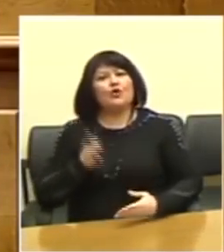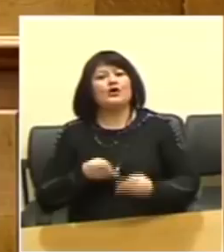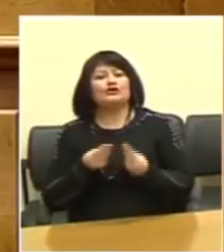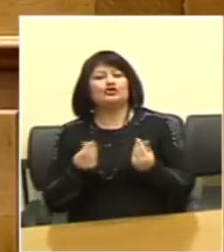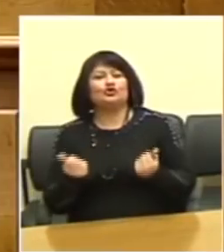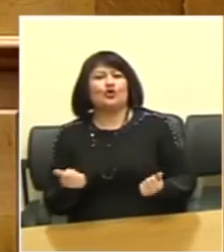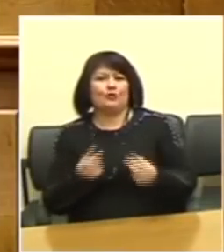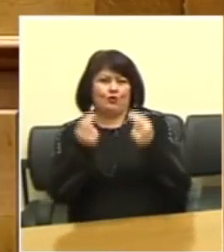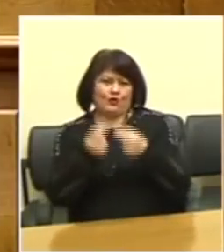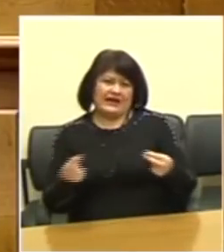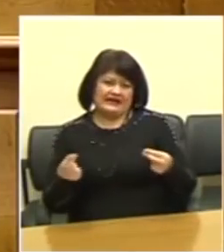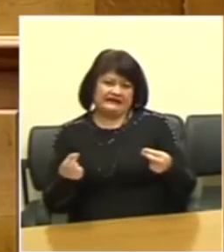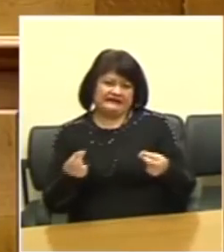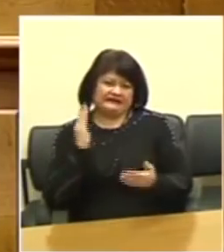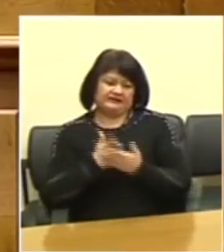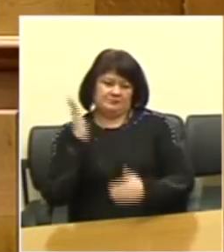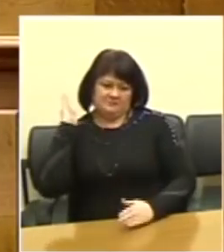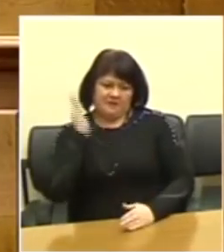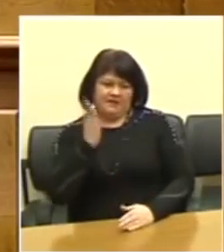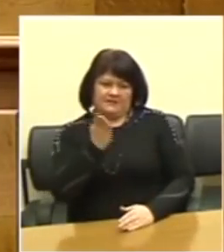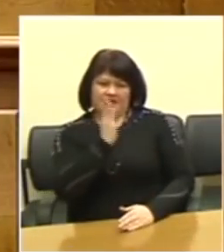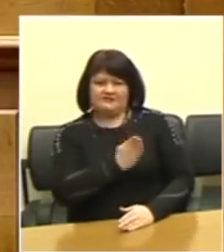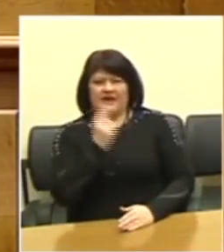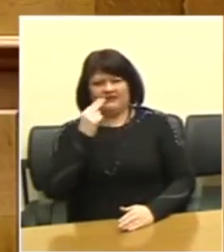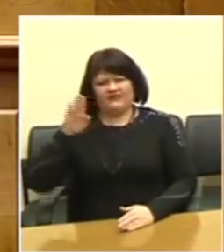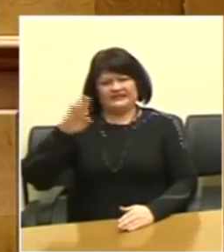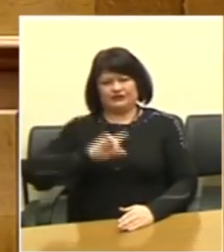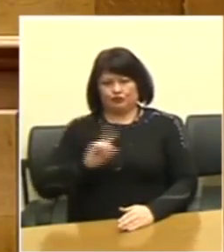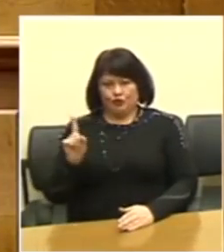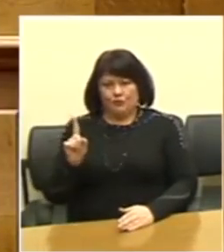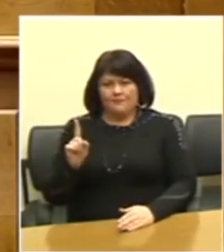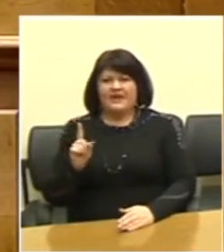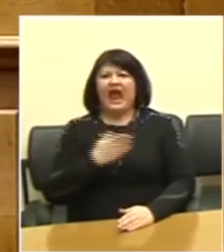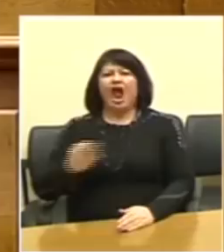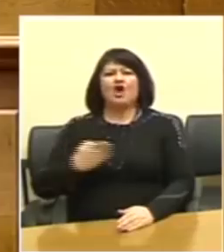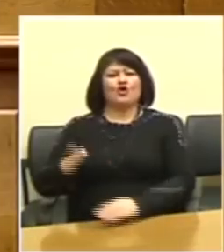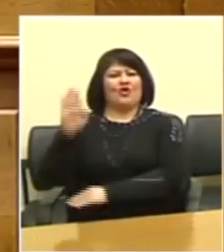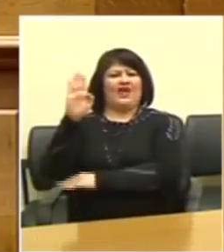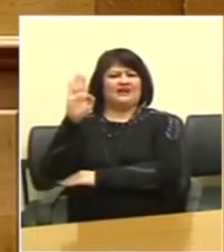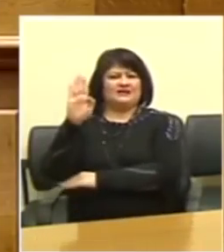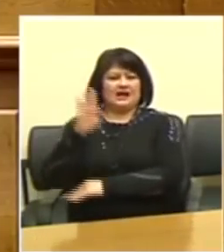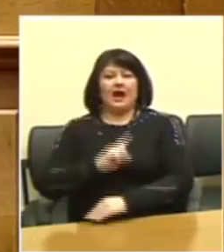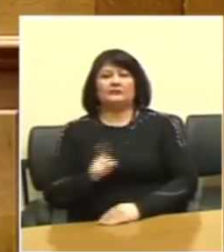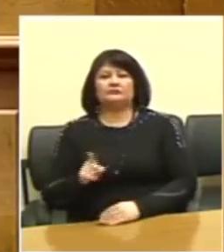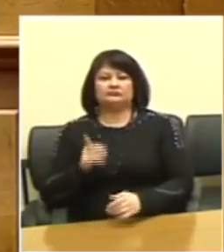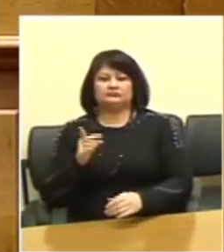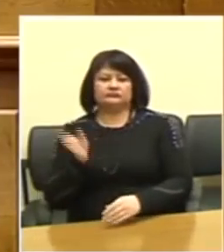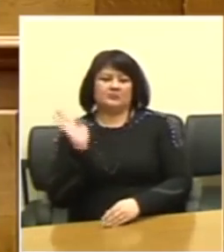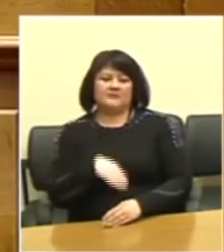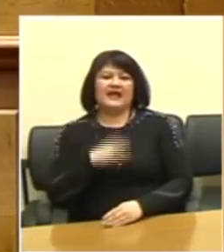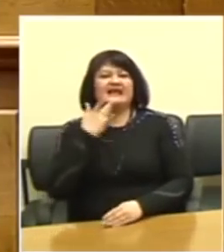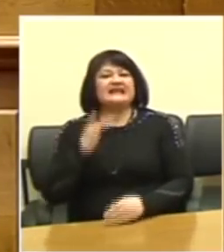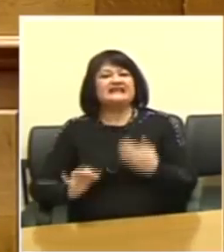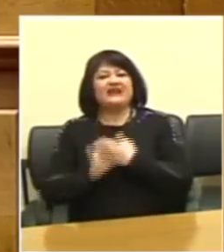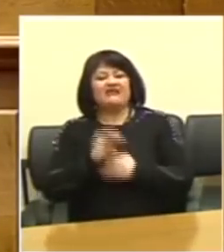δώσει αποφασιστικό χτύπημα στο φασισμό, στην ακροδεξιά, γκρεμίζοντας τη Χρυσή